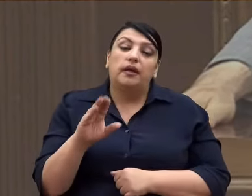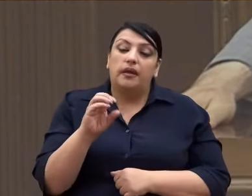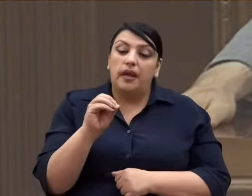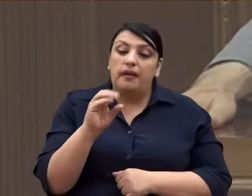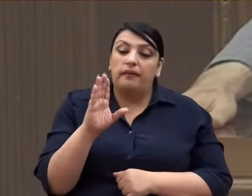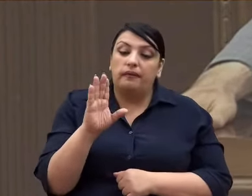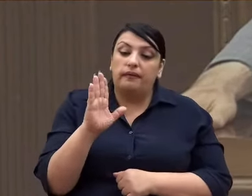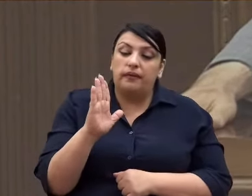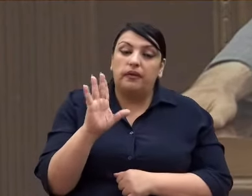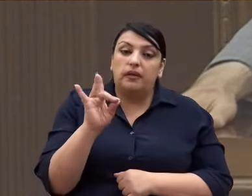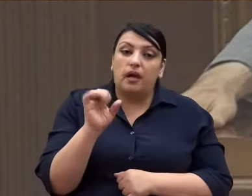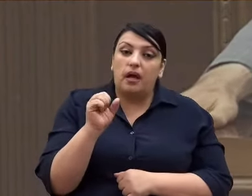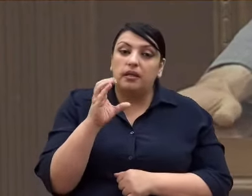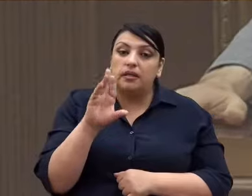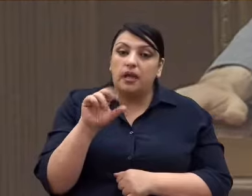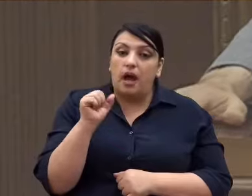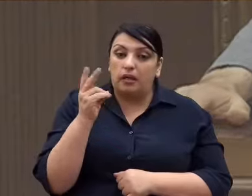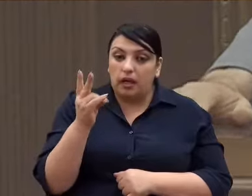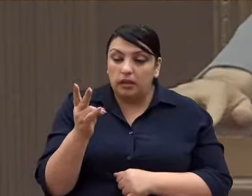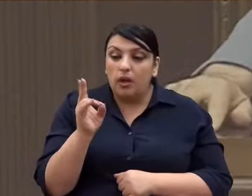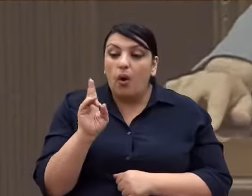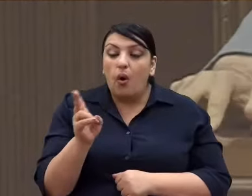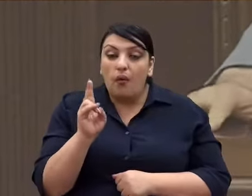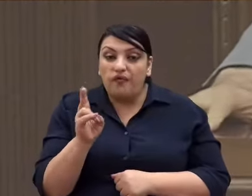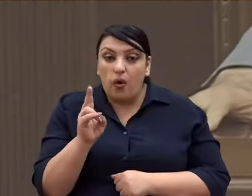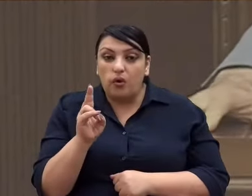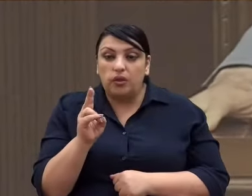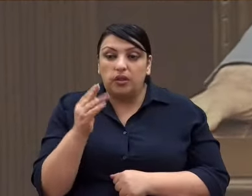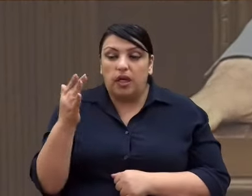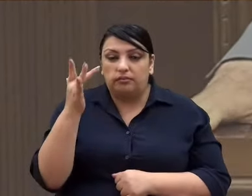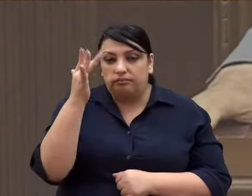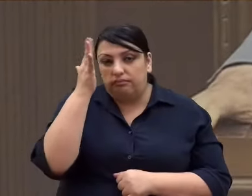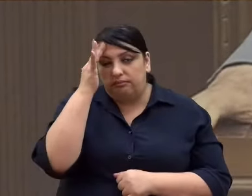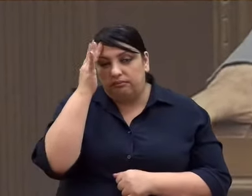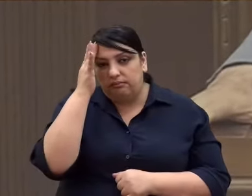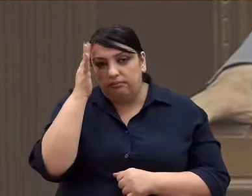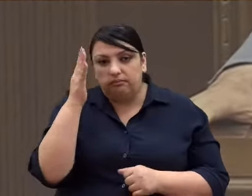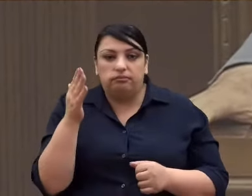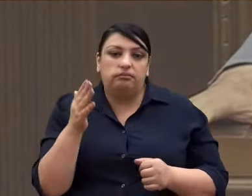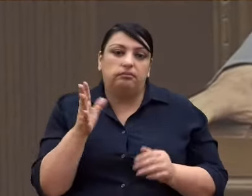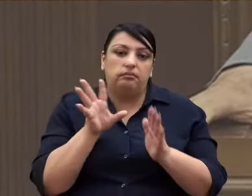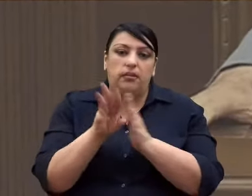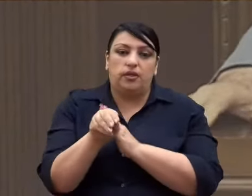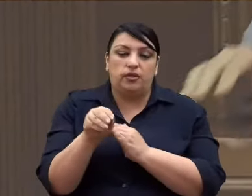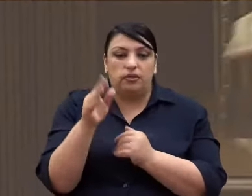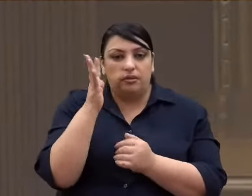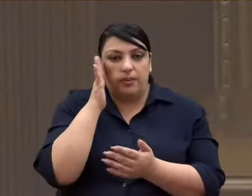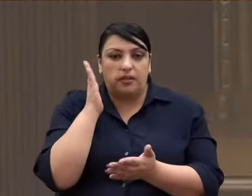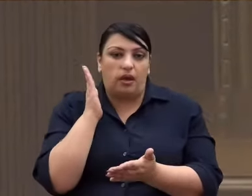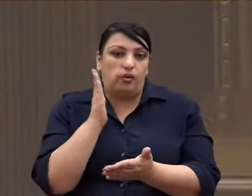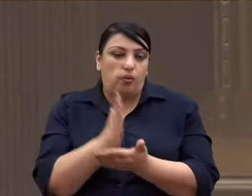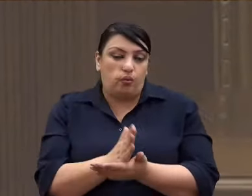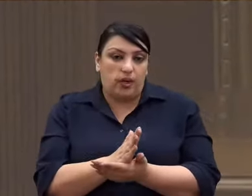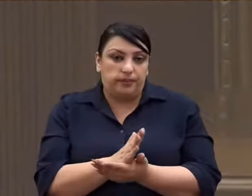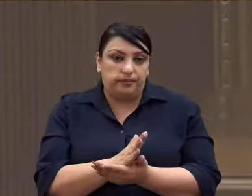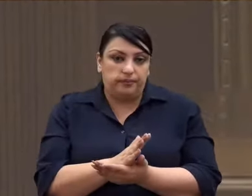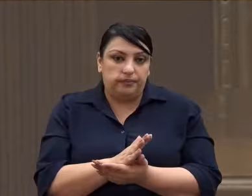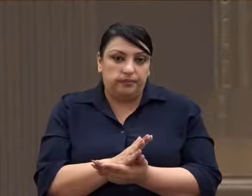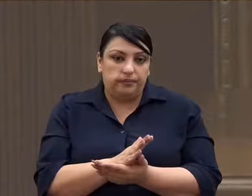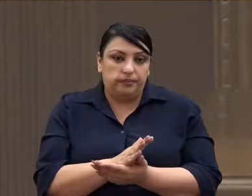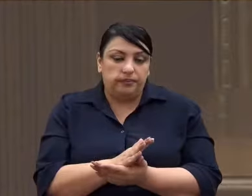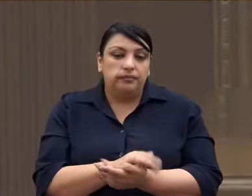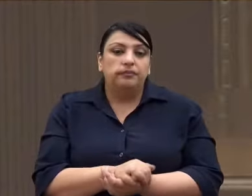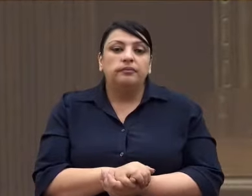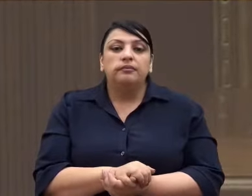ոսկե հորդան փառաբանողների ընդհանուր նպատակների մեջ է մտնում։ Այլ մոտիվացիա